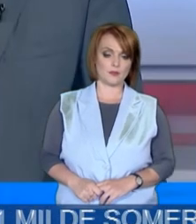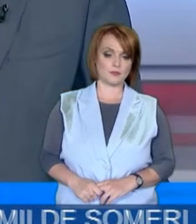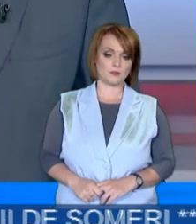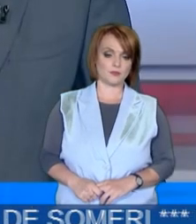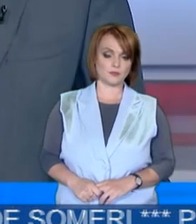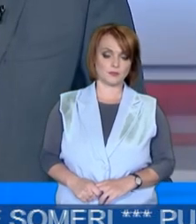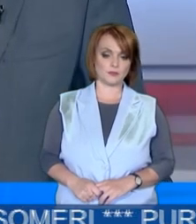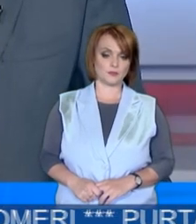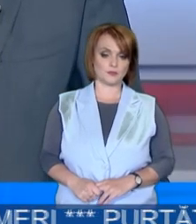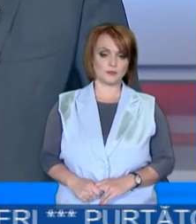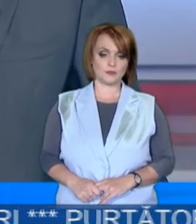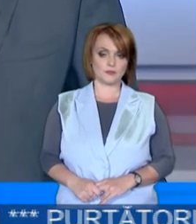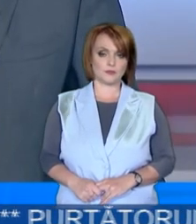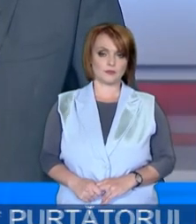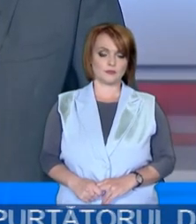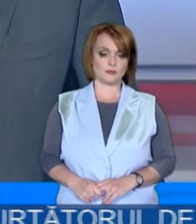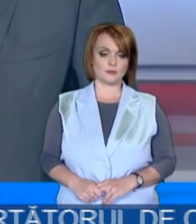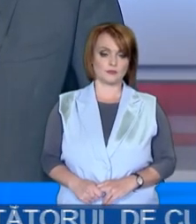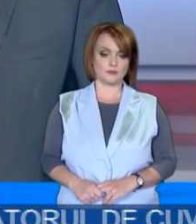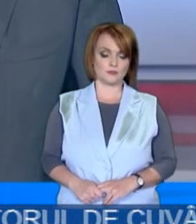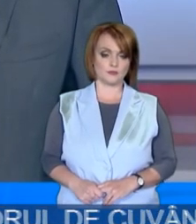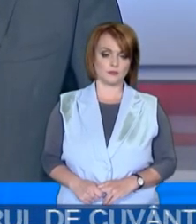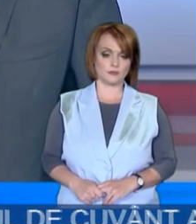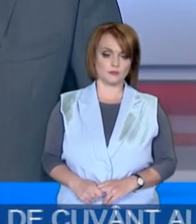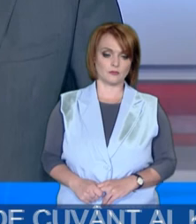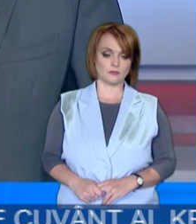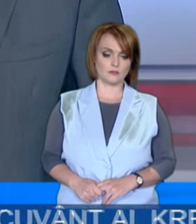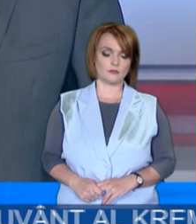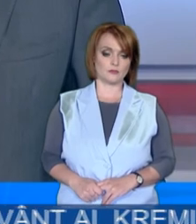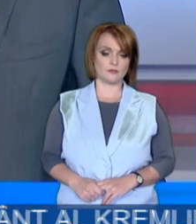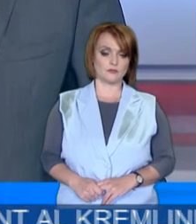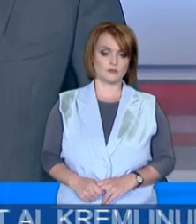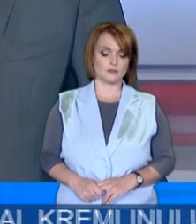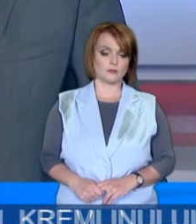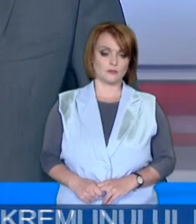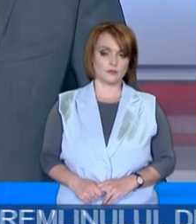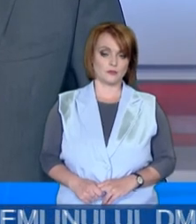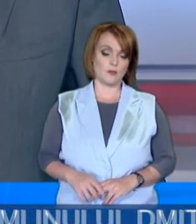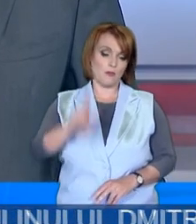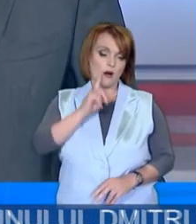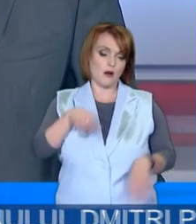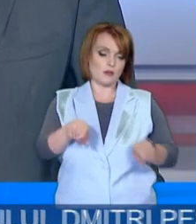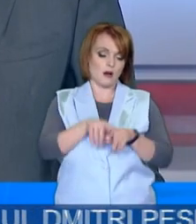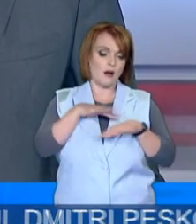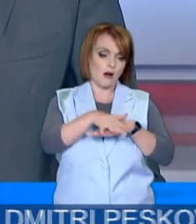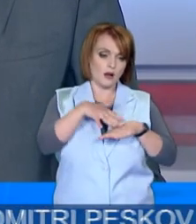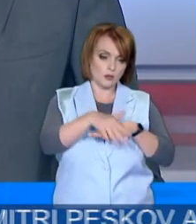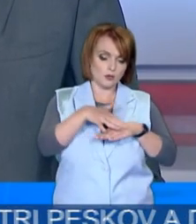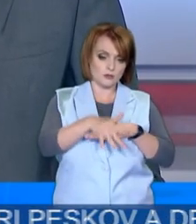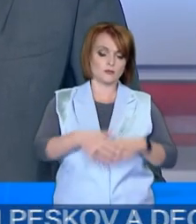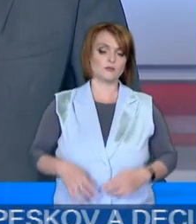și 300 de milioane totuși este un ajutor care poate orice